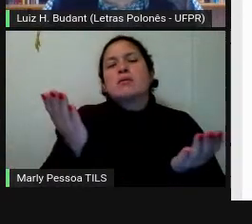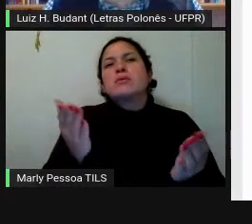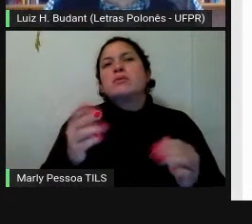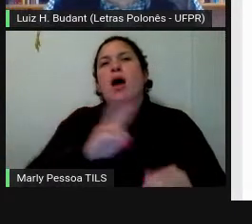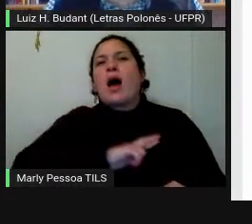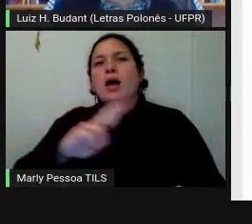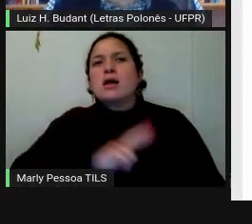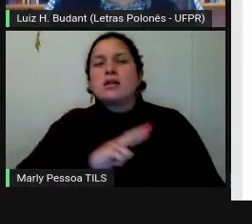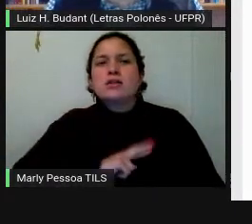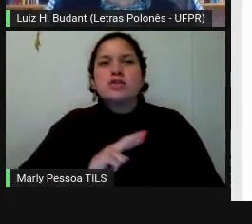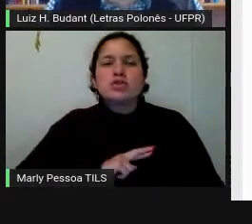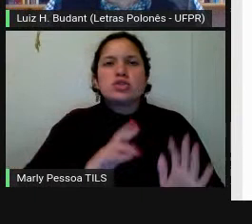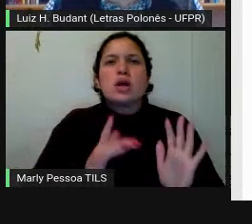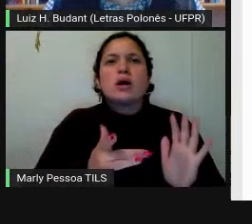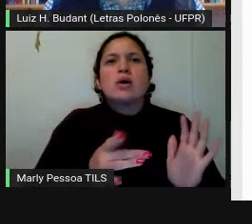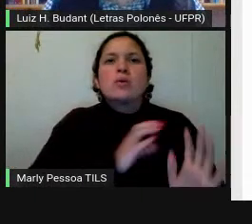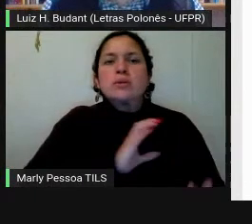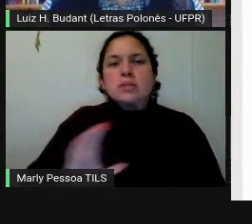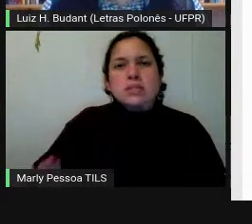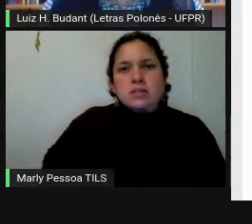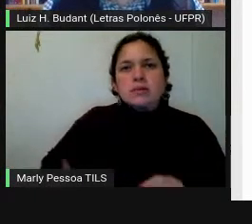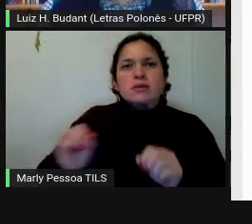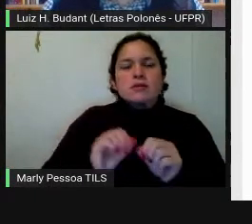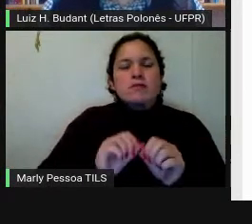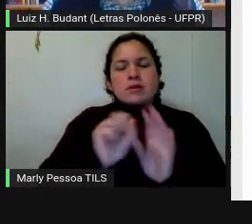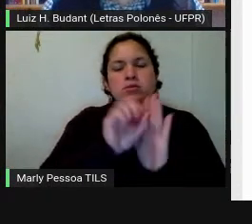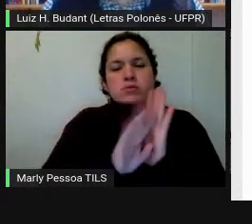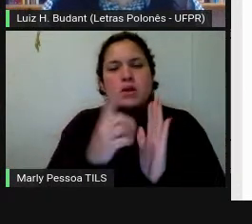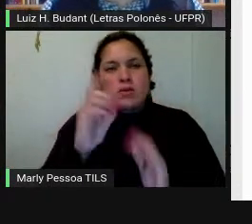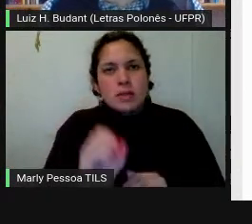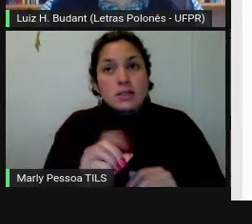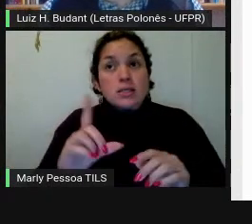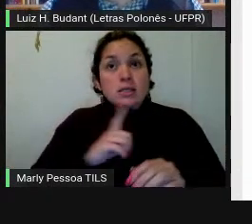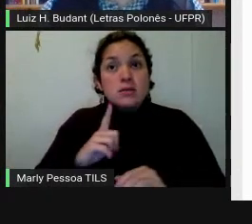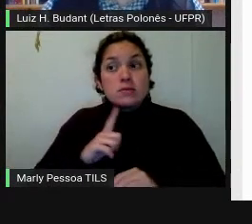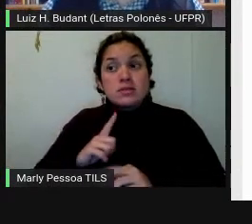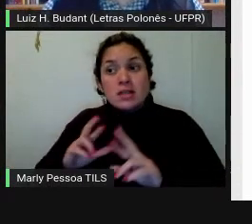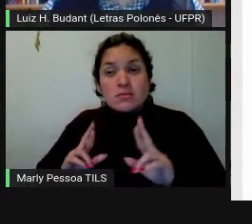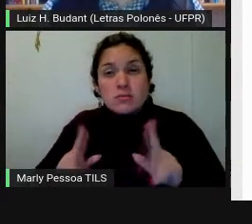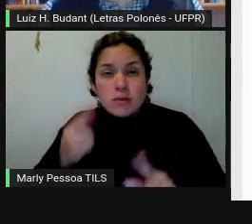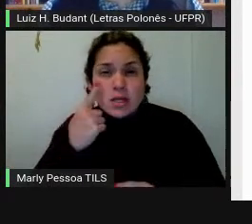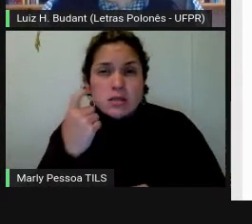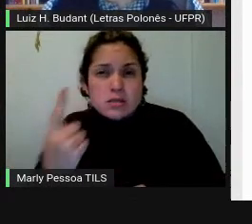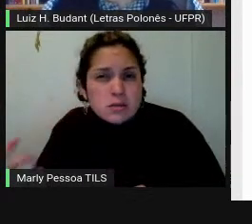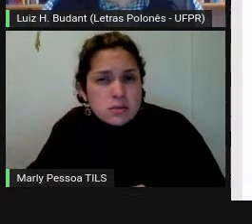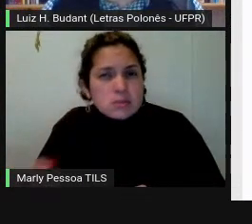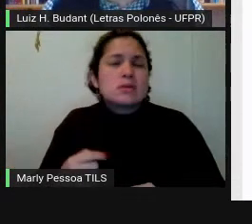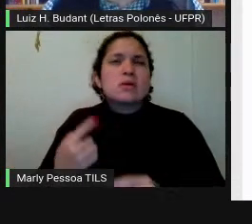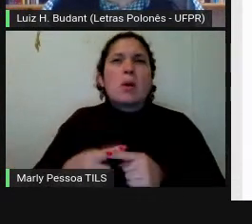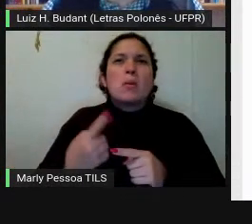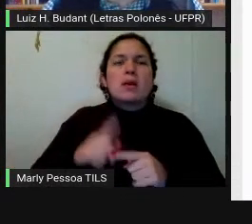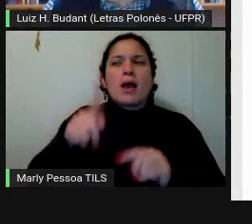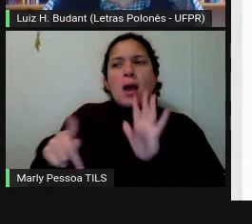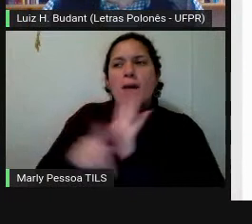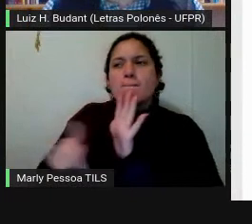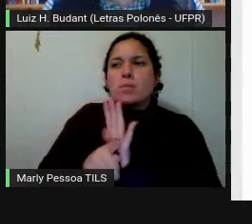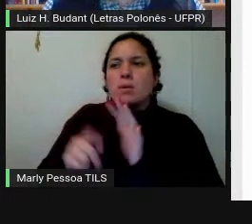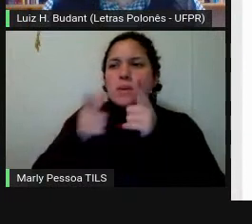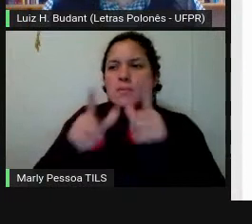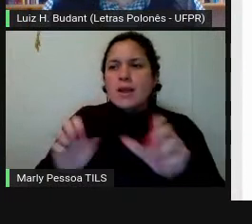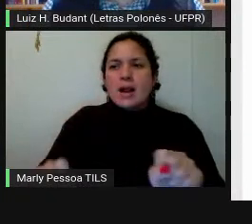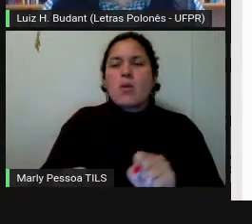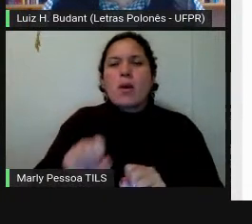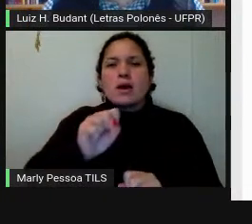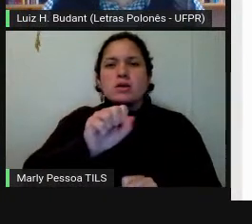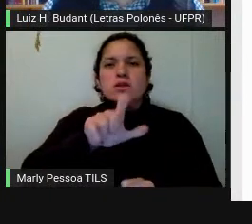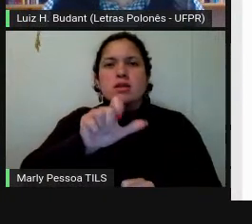o que ocorreu no século X. E a etimologia deles é bastante interessante, porque vem da língua proto-eslava,